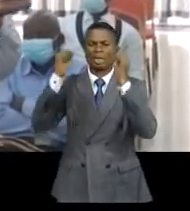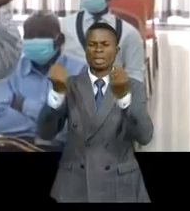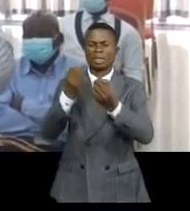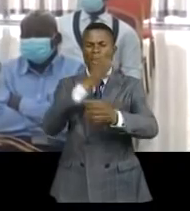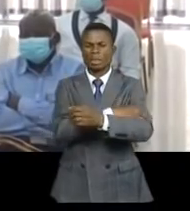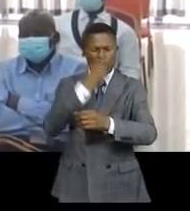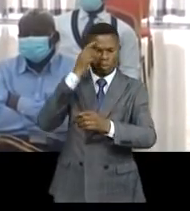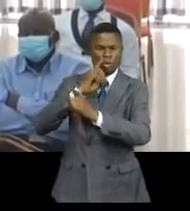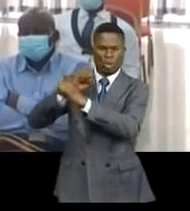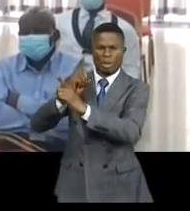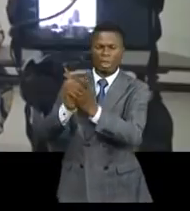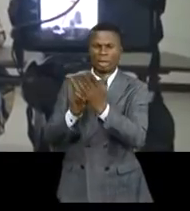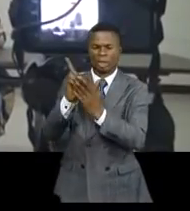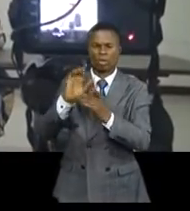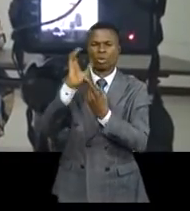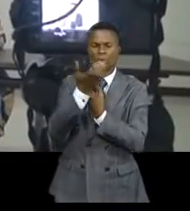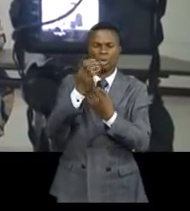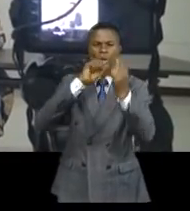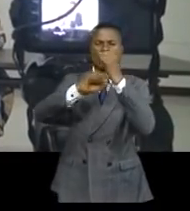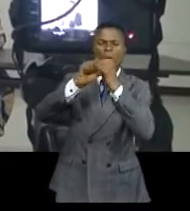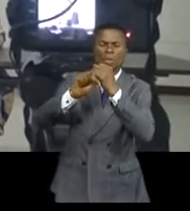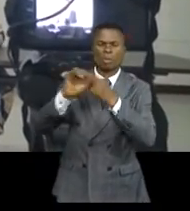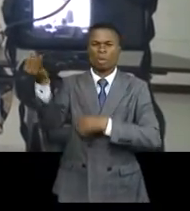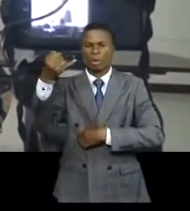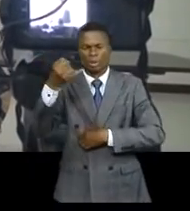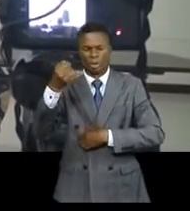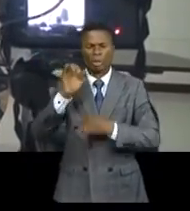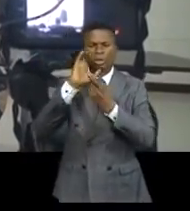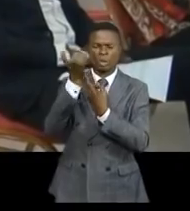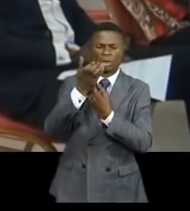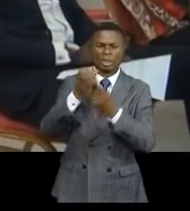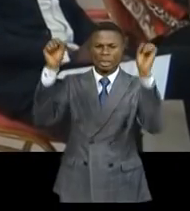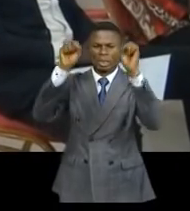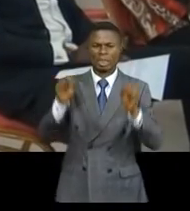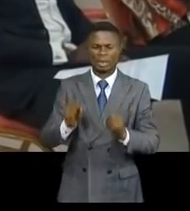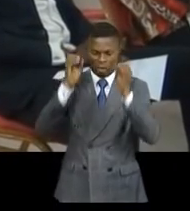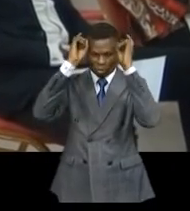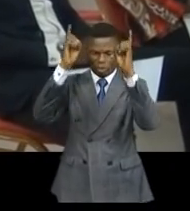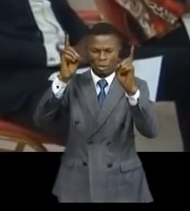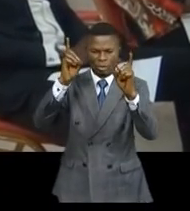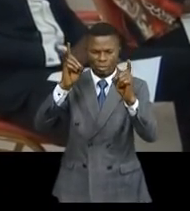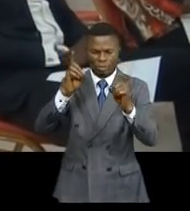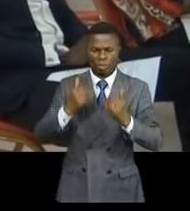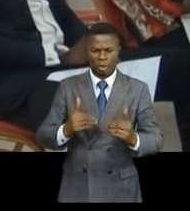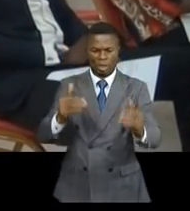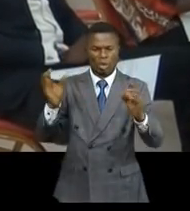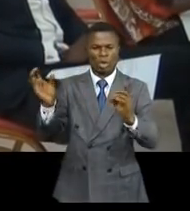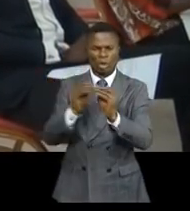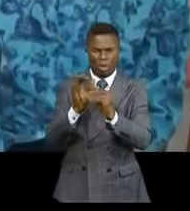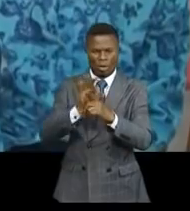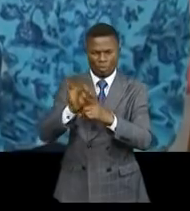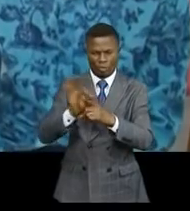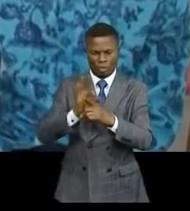défense des droits culturels et la promotion de l'art et la culture dans le système éducatif. Dans la suite de l'atelier de formation sur l'art